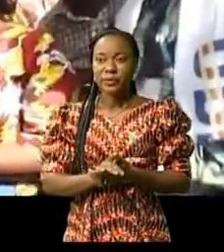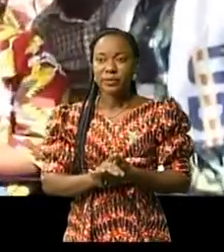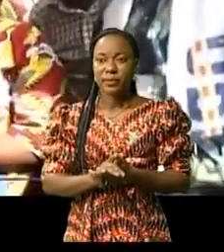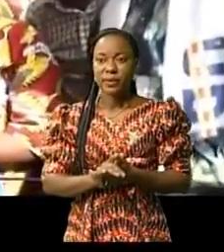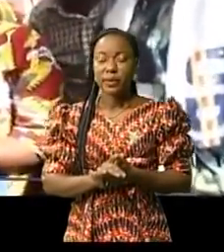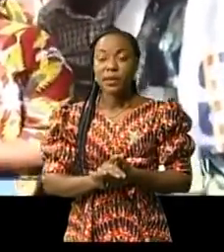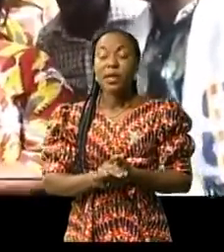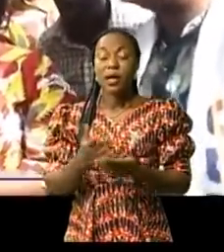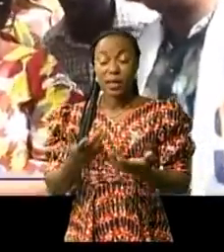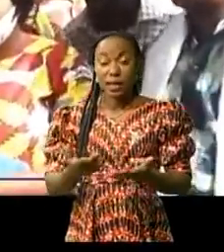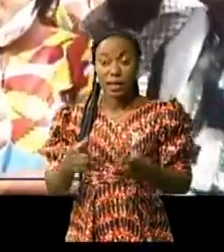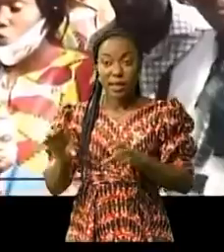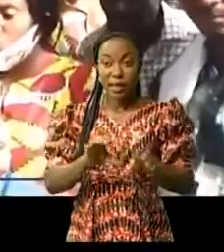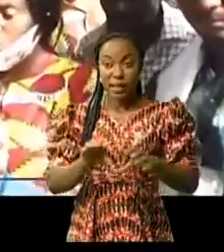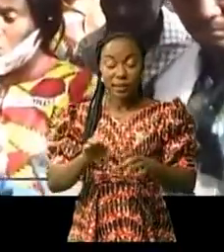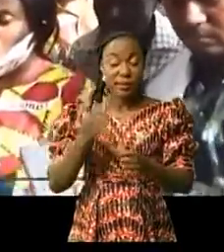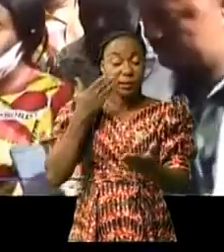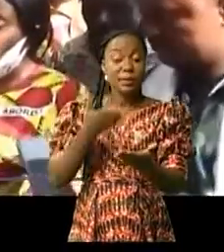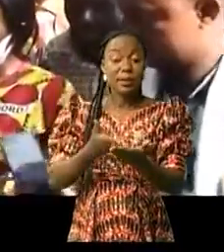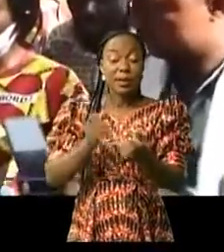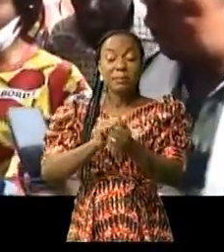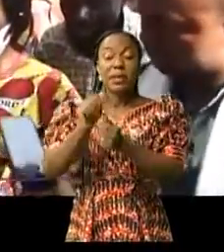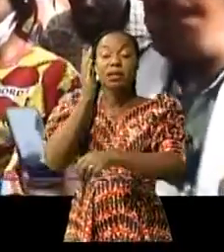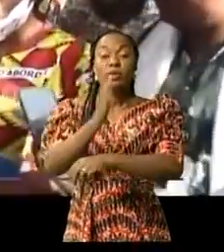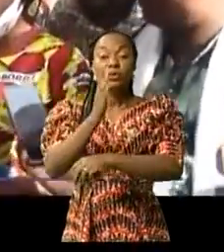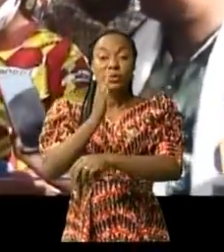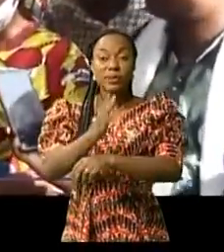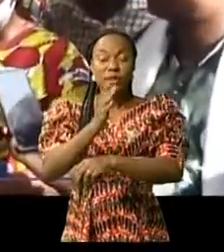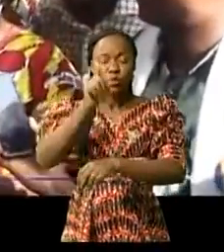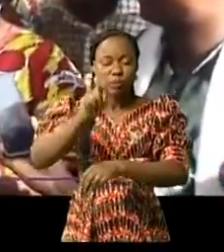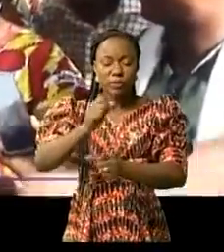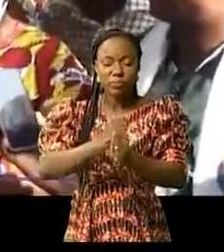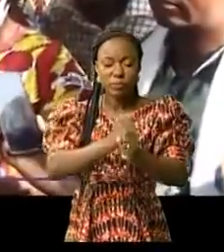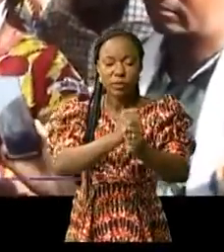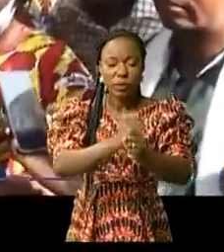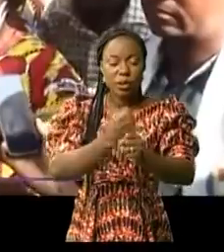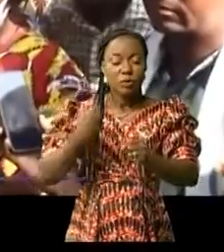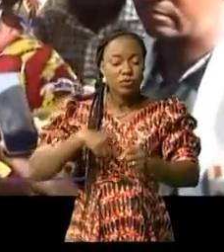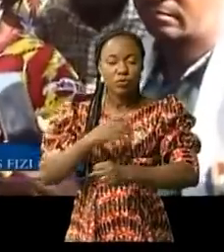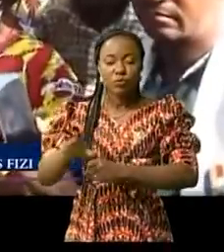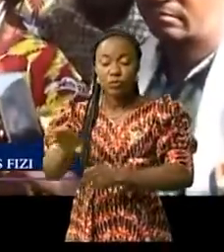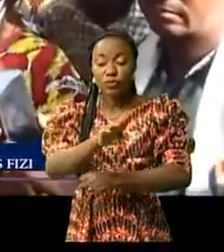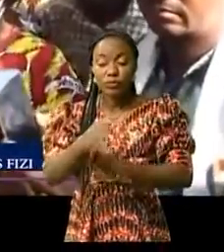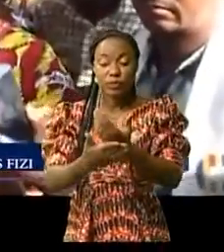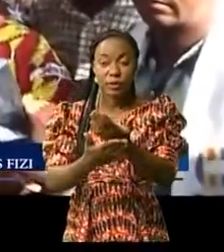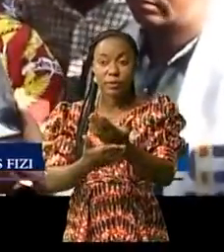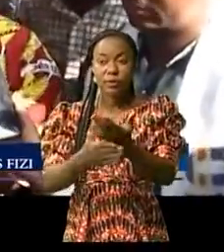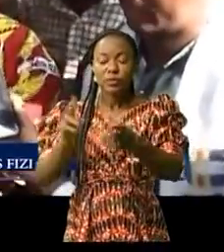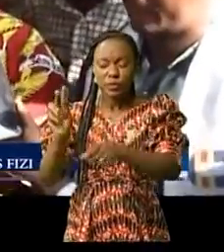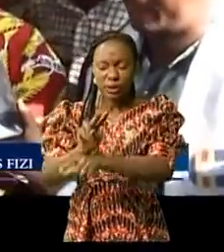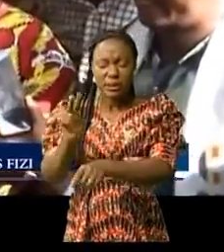cet acte posé par le conseiller doit être sauvegardée nous vous demandons dans le faire bon